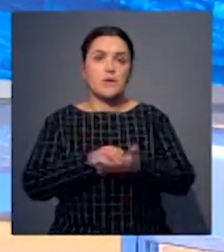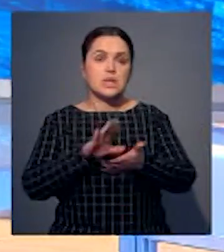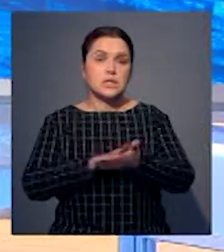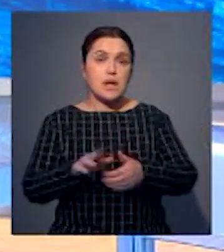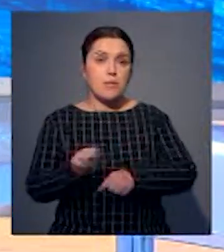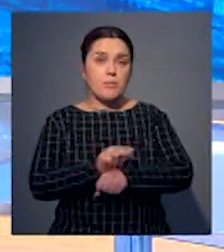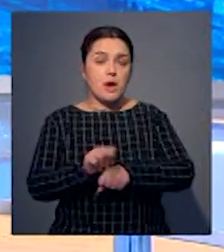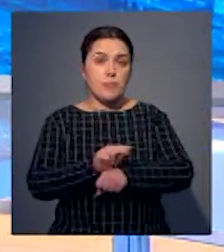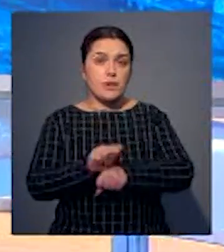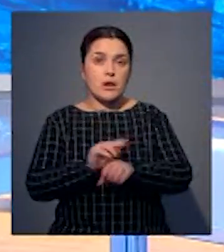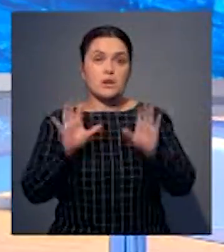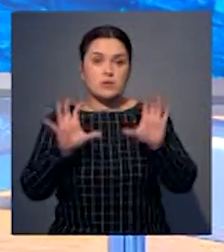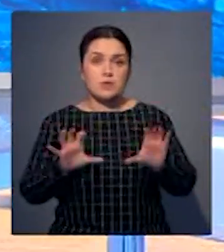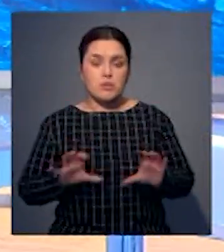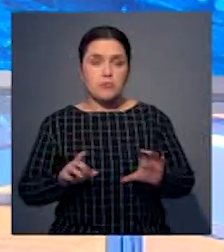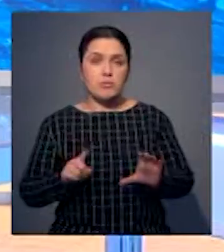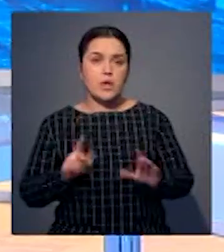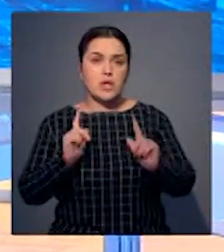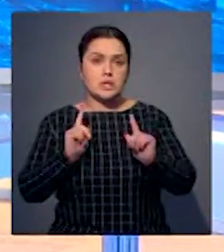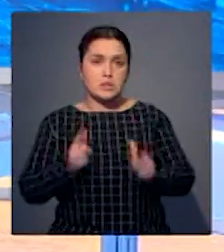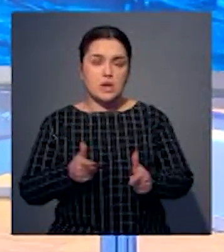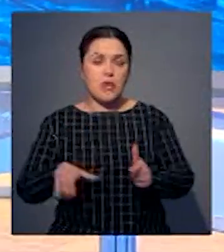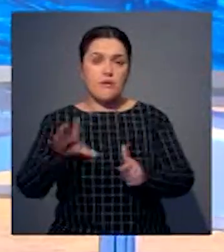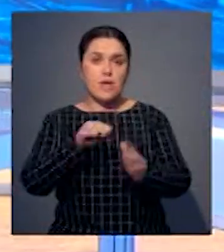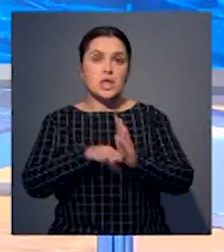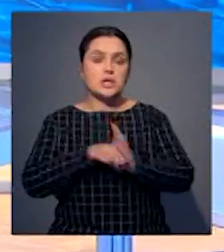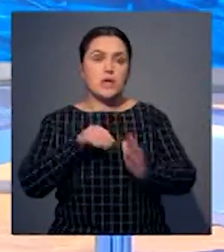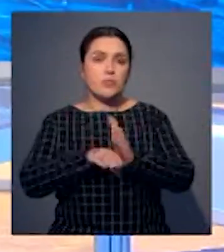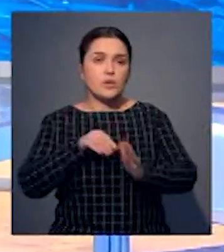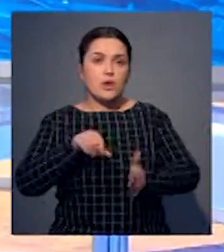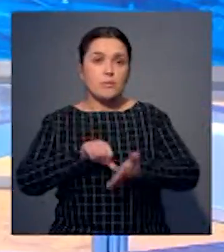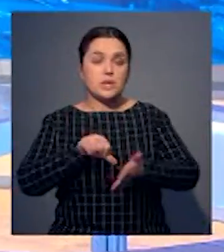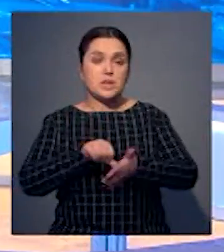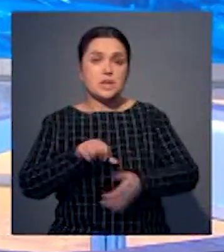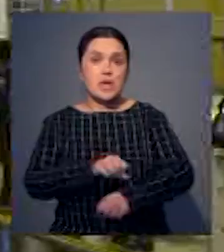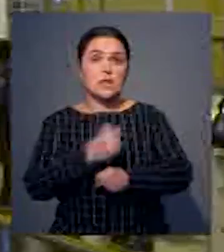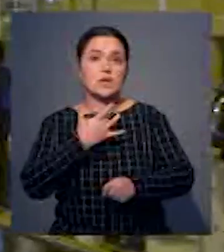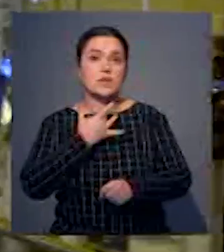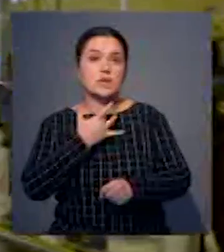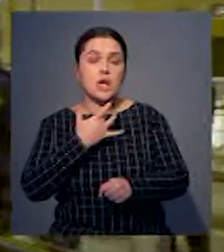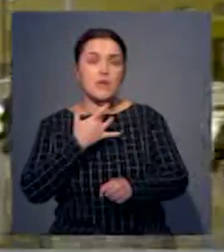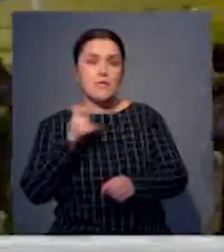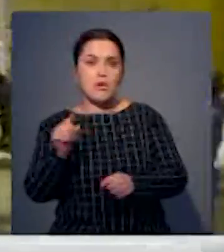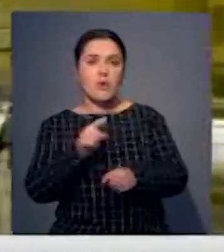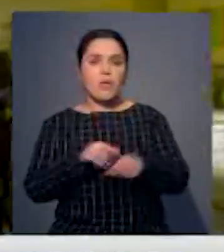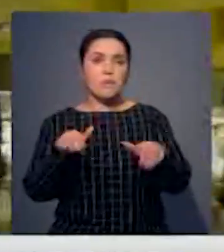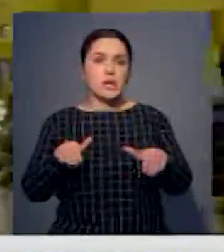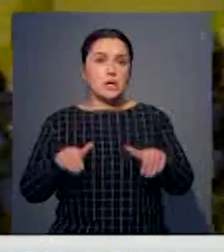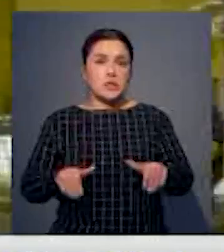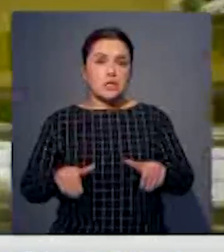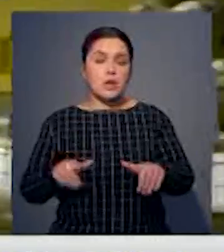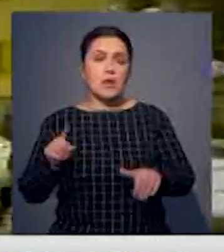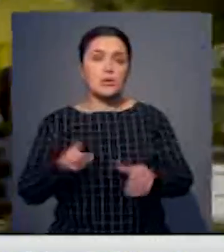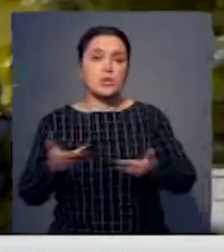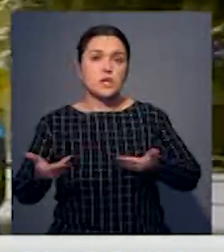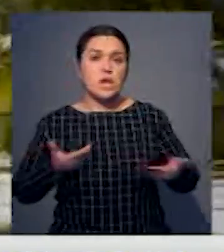в Конституцию поддержали все присутствующие в зале депутаты. Представители оппозиции голосование бойкотировали. Отмечу, власти